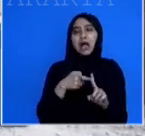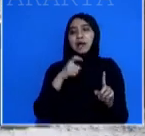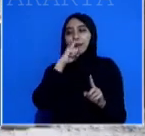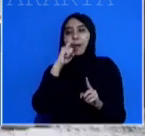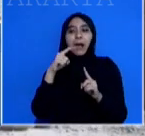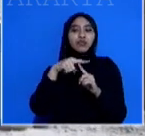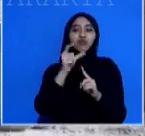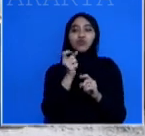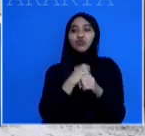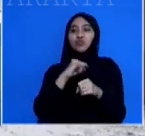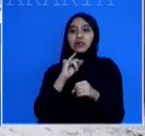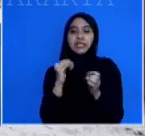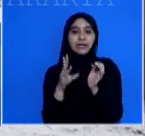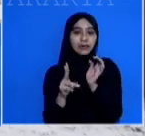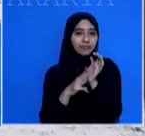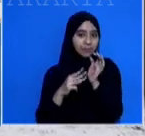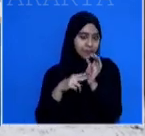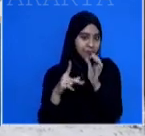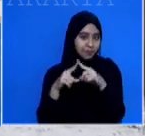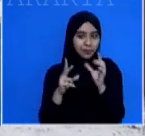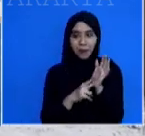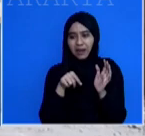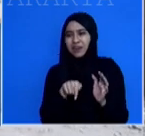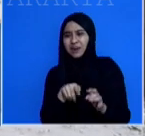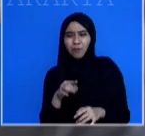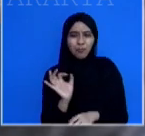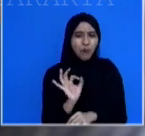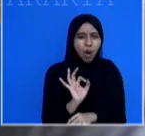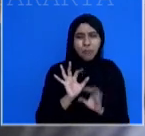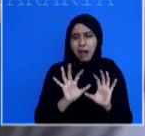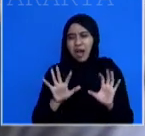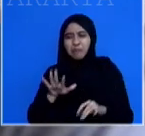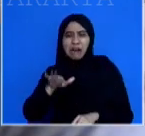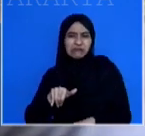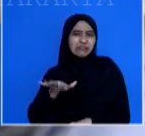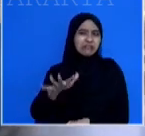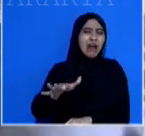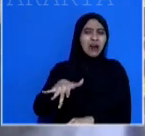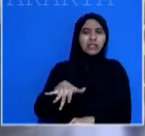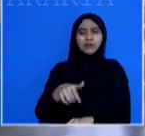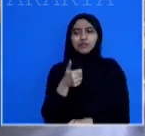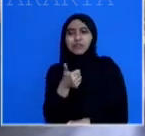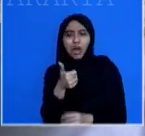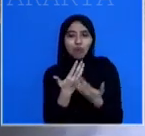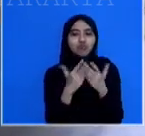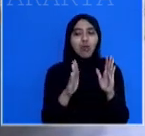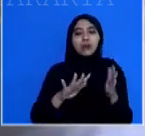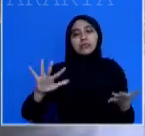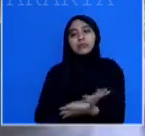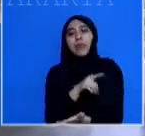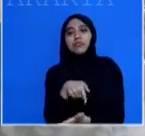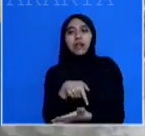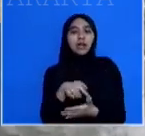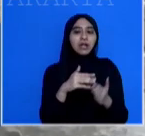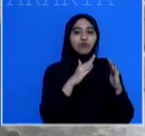saged nyerep tenaga karya. Sinaosa dereng kathah ewos manten sampun saged angripta lapangan pakaryan mliginipun para